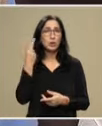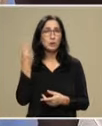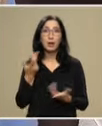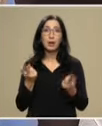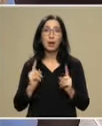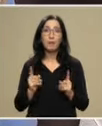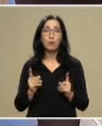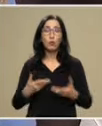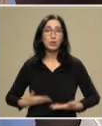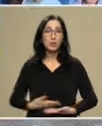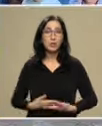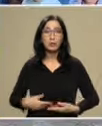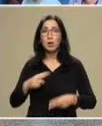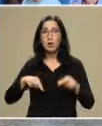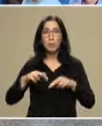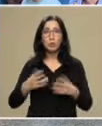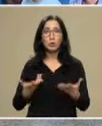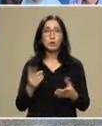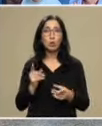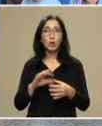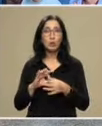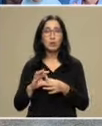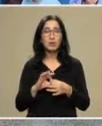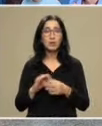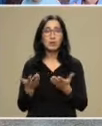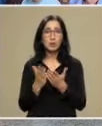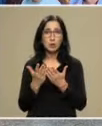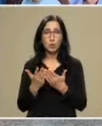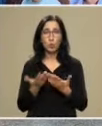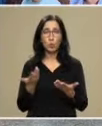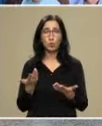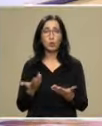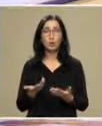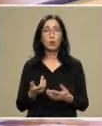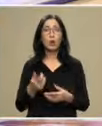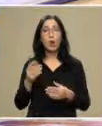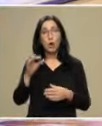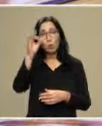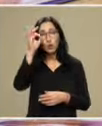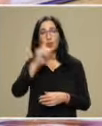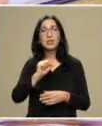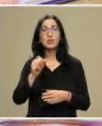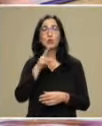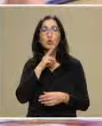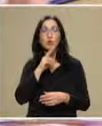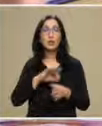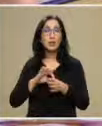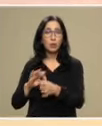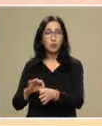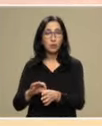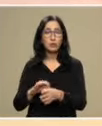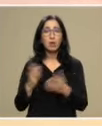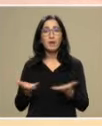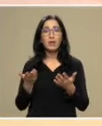което го интересува или да потърси нещо, което е свързано с учебните часове. Учениците, учителите и ръководството на